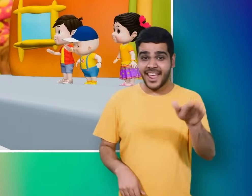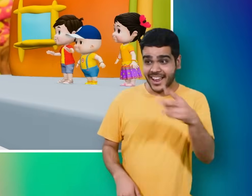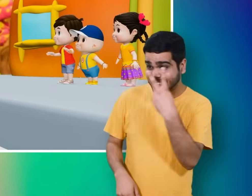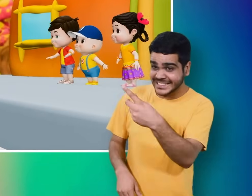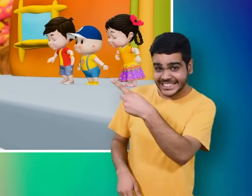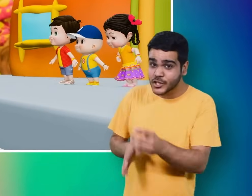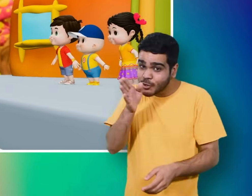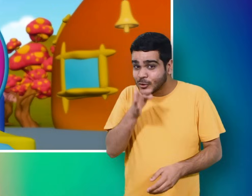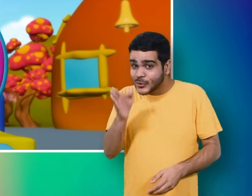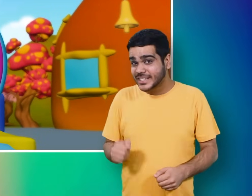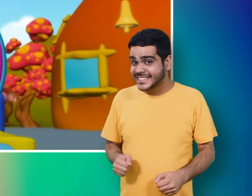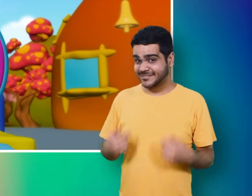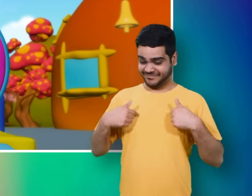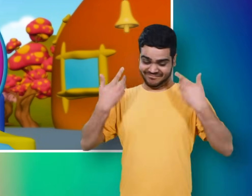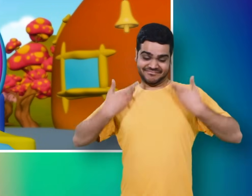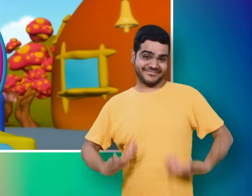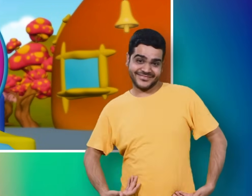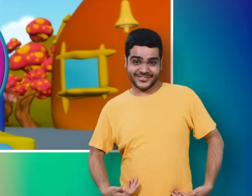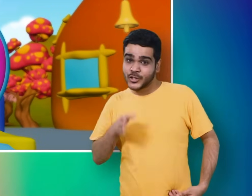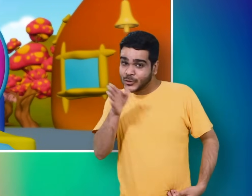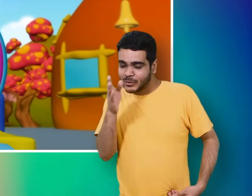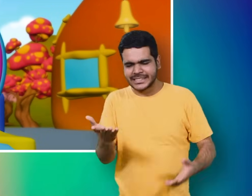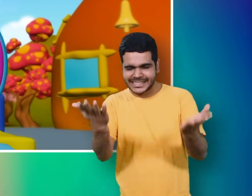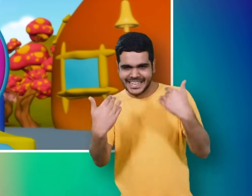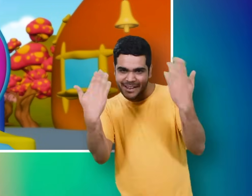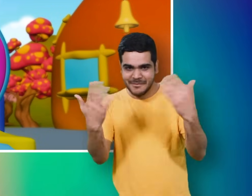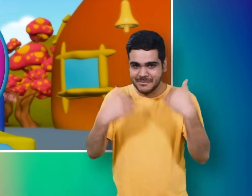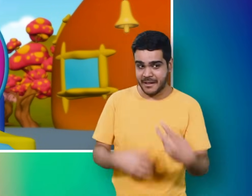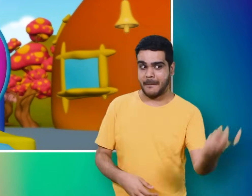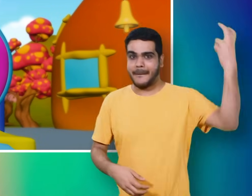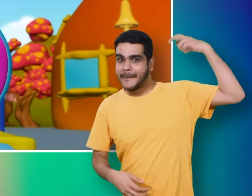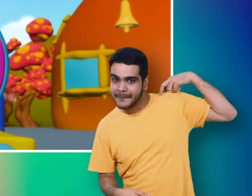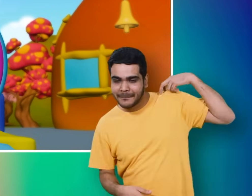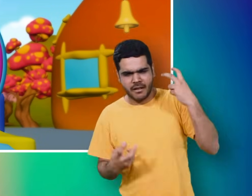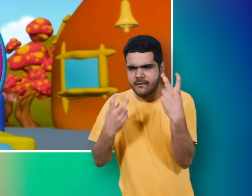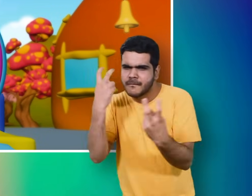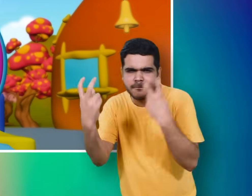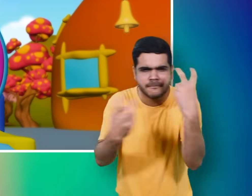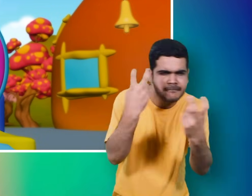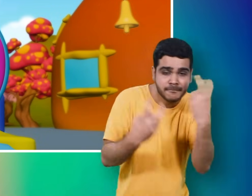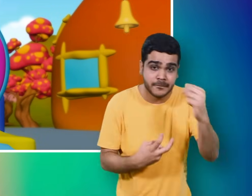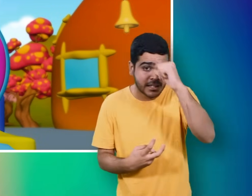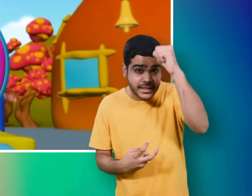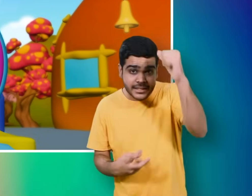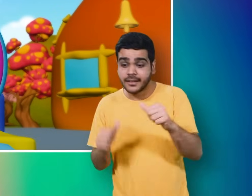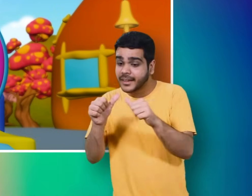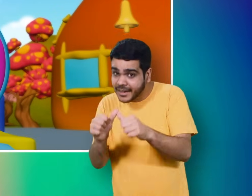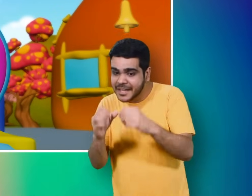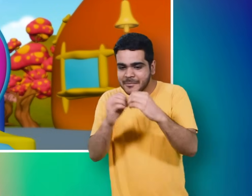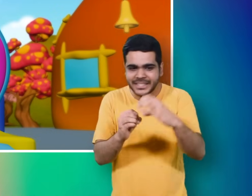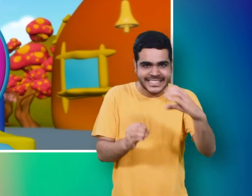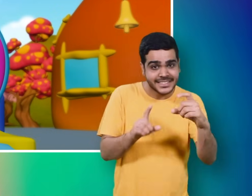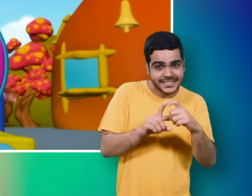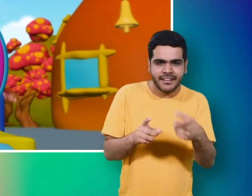देखो देखो ट्रेन आई। बच्चों, मैं हूँ चूचू ट्रेन। चलो आ से लेकर आहा